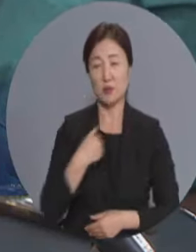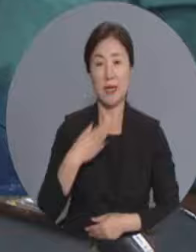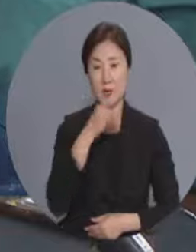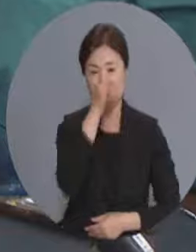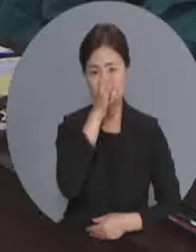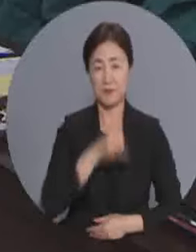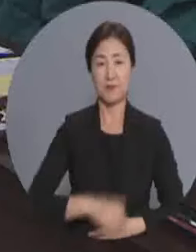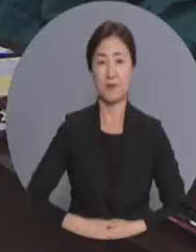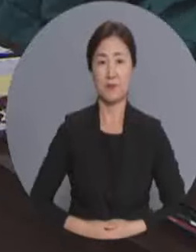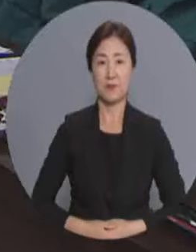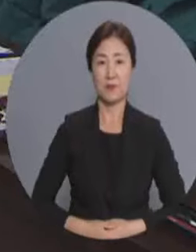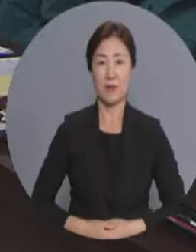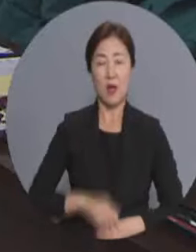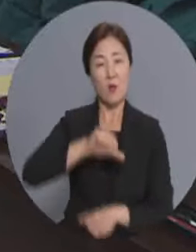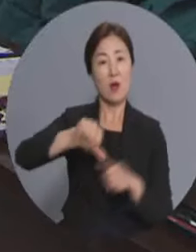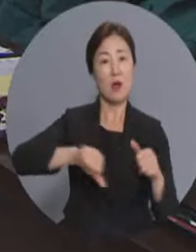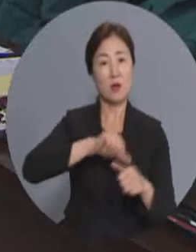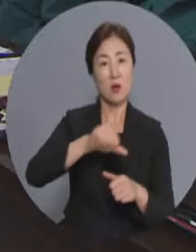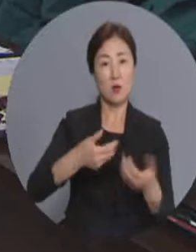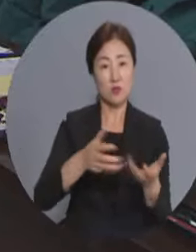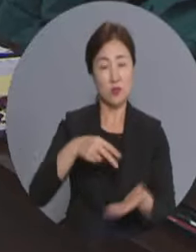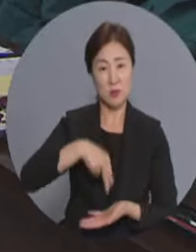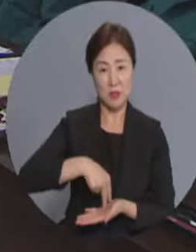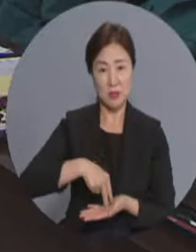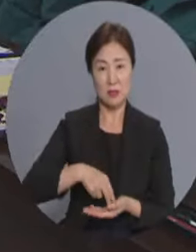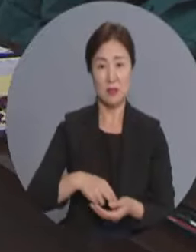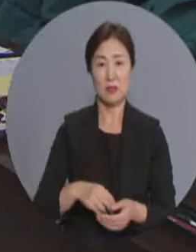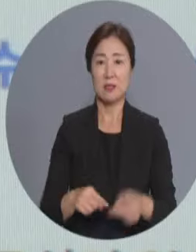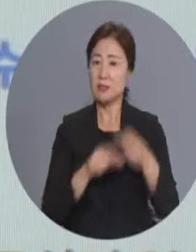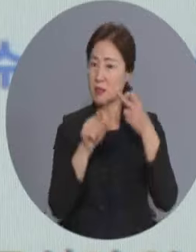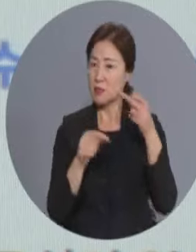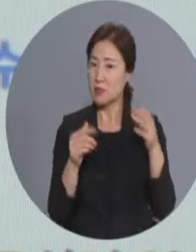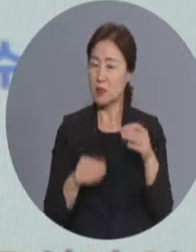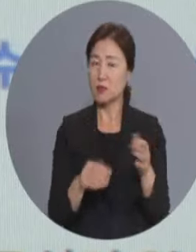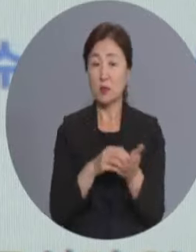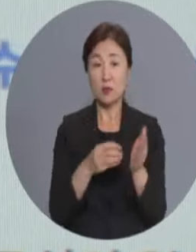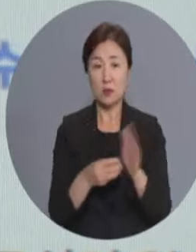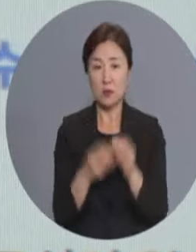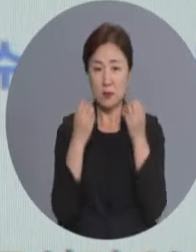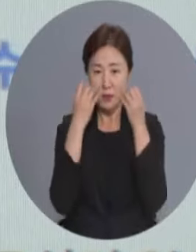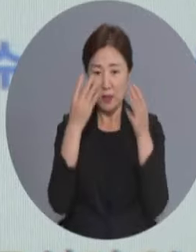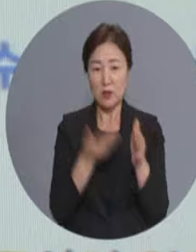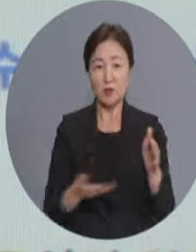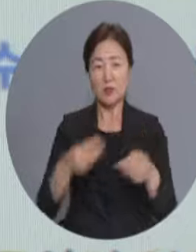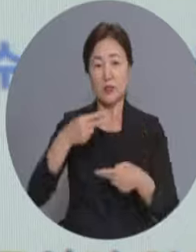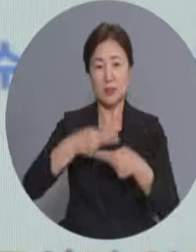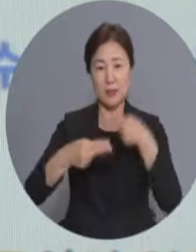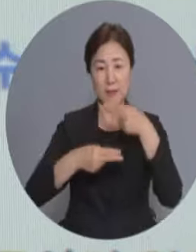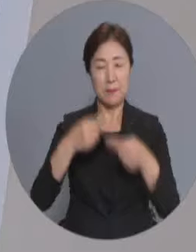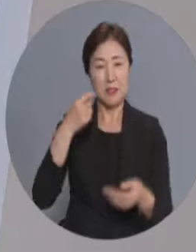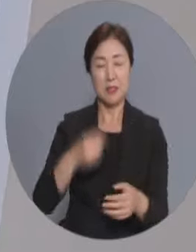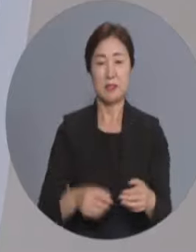있고요. 환경부는 올해 연말쯤 신규 댐 후보지를 최종 확정하고 하천 유역